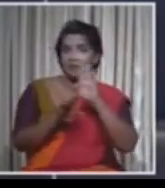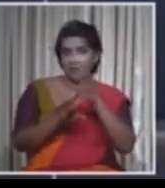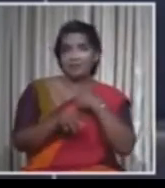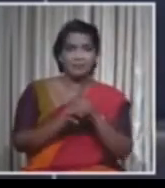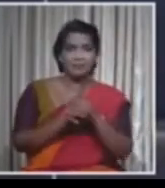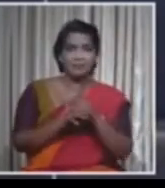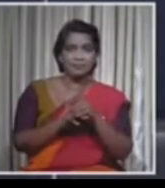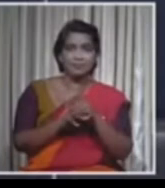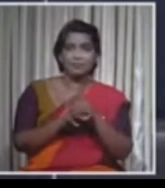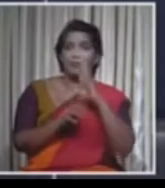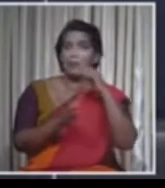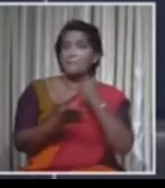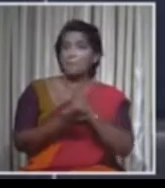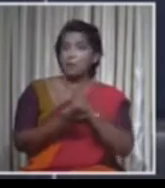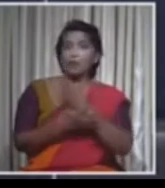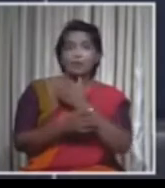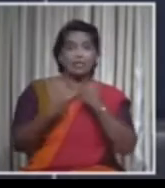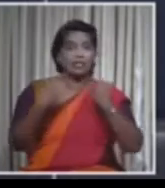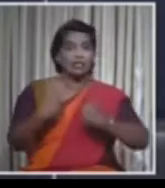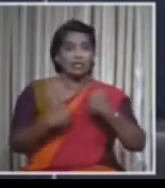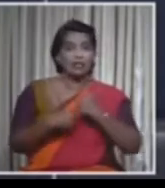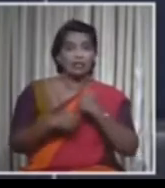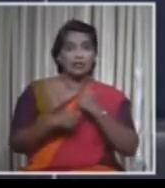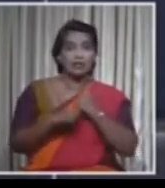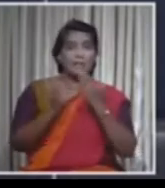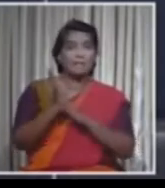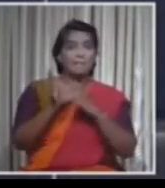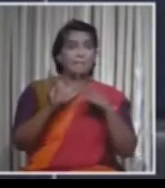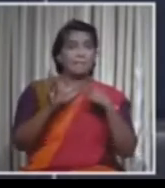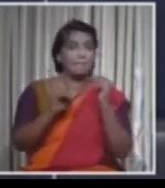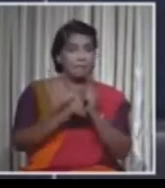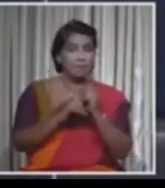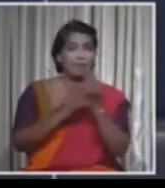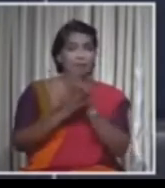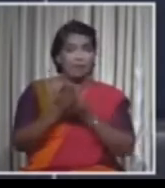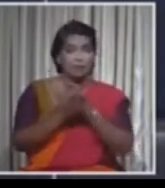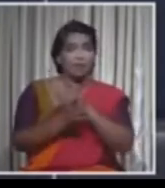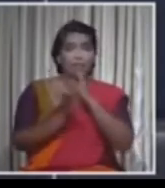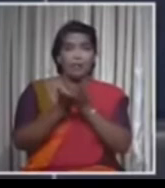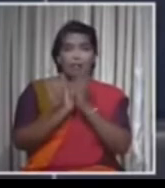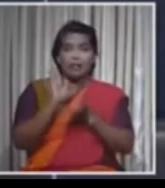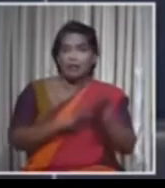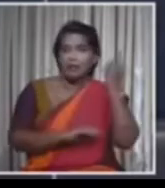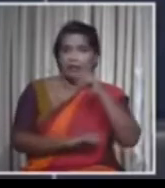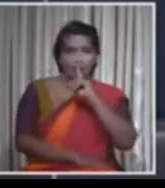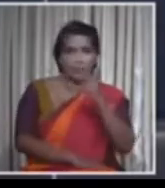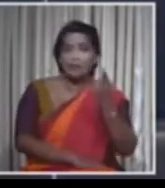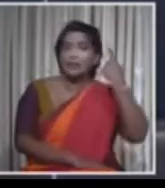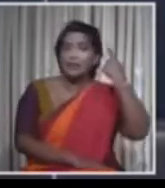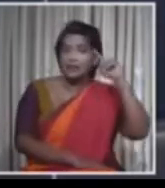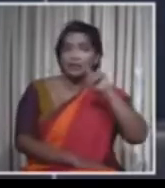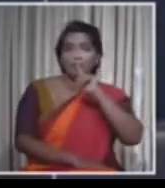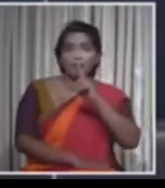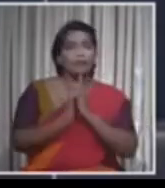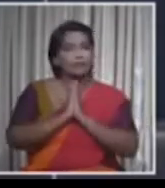අපේ මේ මහා බැංකුවේ අධිපතිතුමාගේ රෝඩ් මැප් එක තියෙනවා නම් ඒ රෝඩ් මැප් එකේ කිව්වේ නෑ ඉන්දියාවට යන්න කියලා. ඊයේත් කියනවා ගිහින් දන